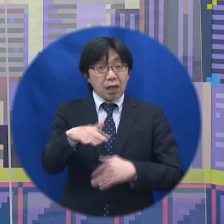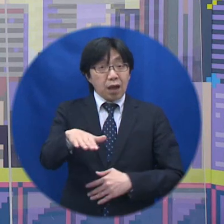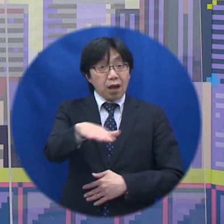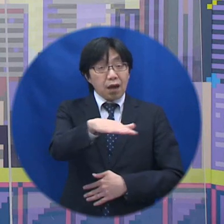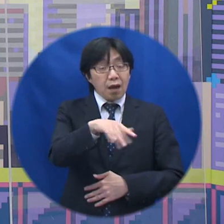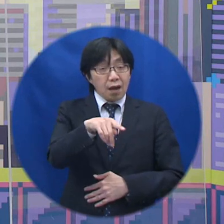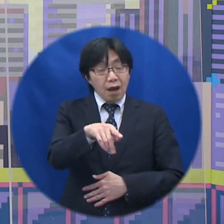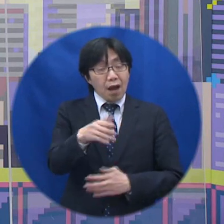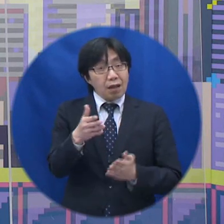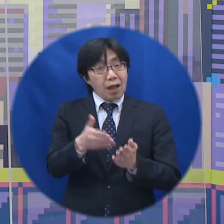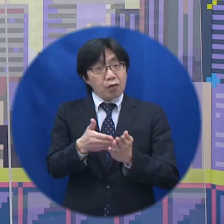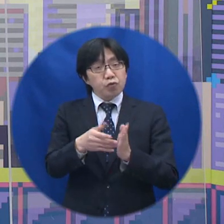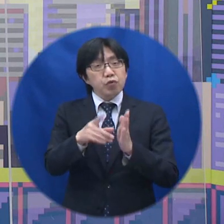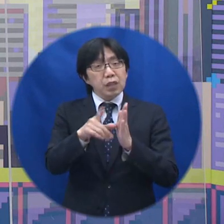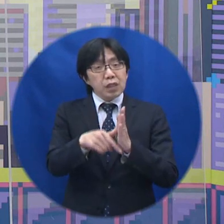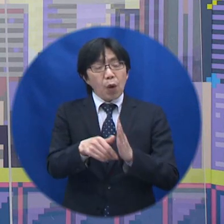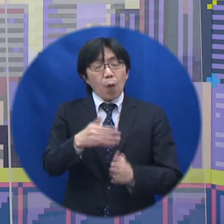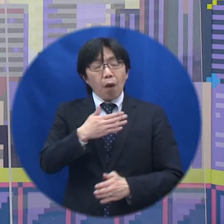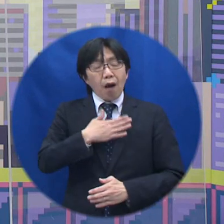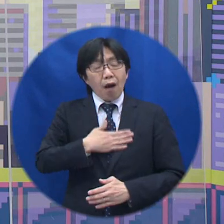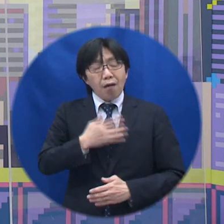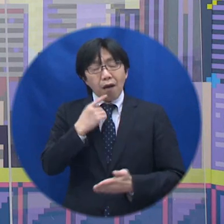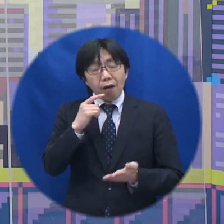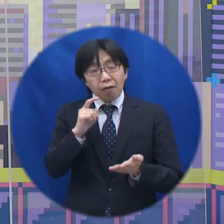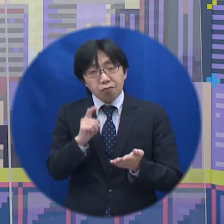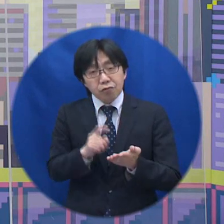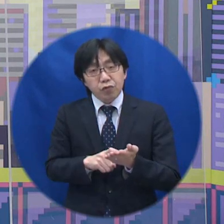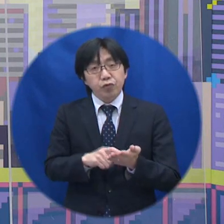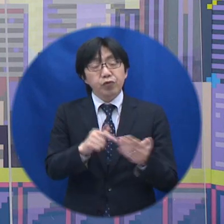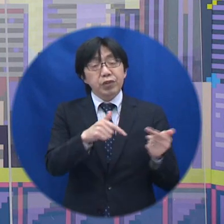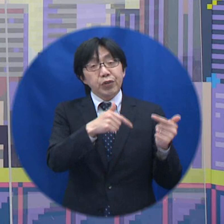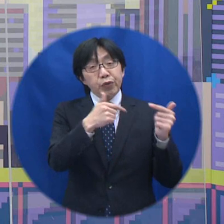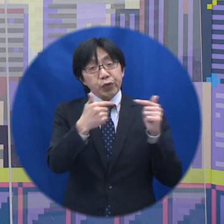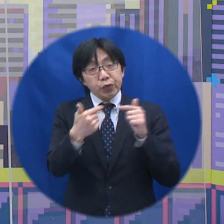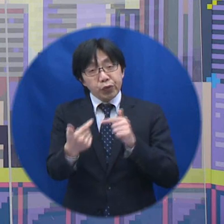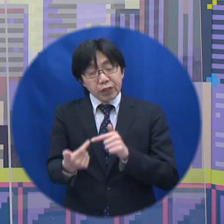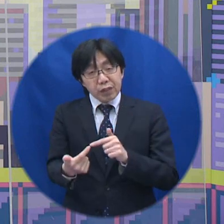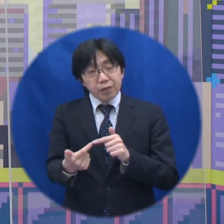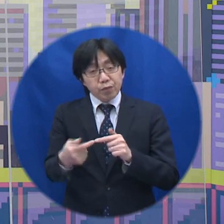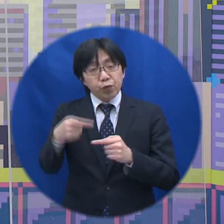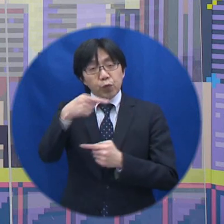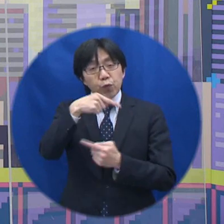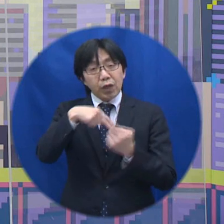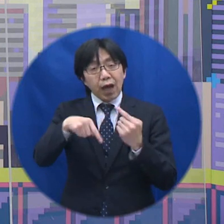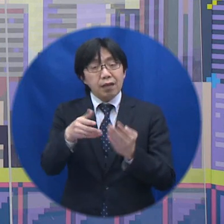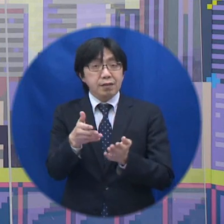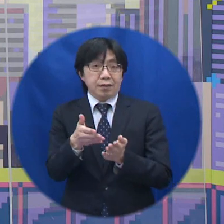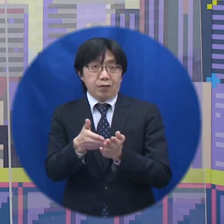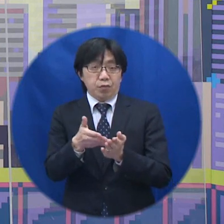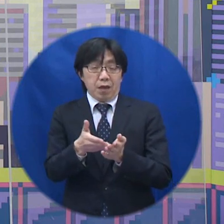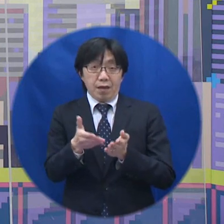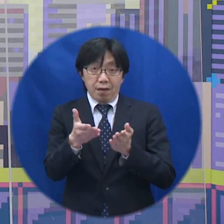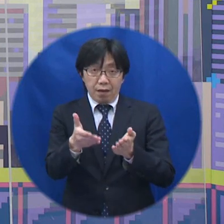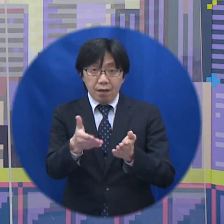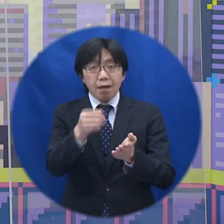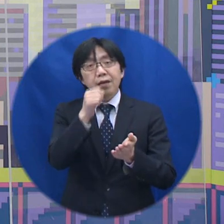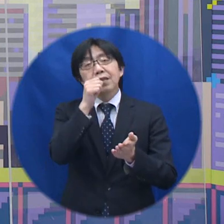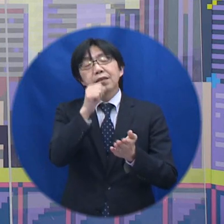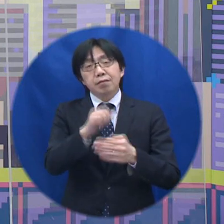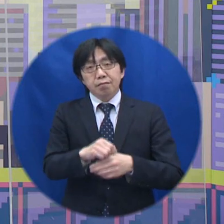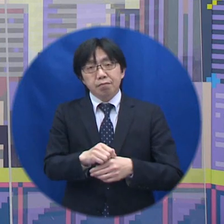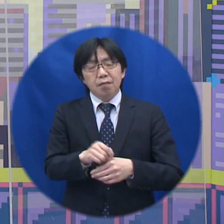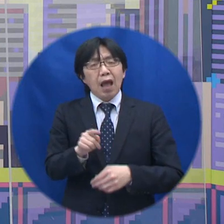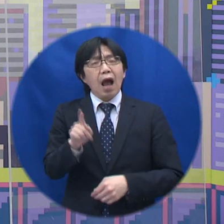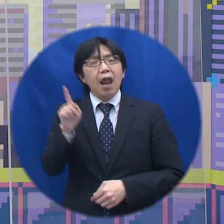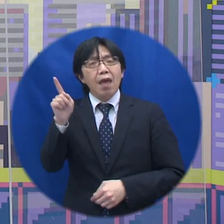するときは、分かりやすい言葉でゆっくり繰り返して話すようにしましょう。あ